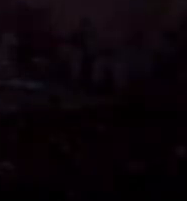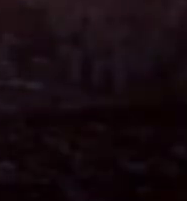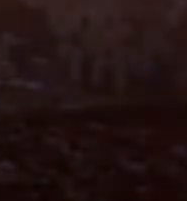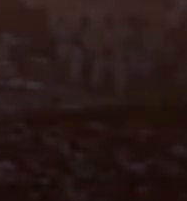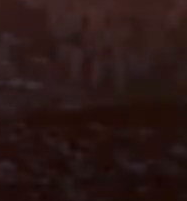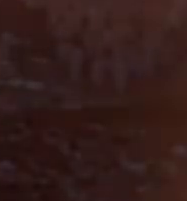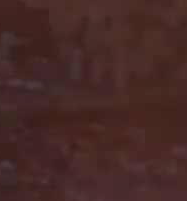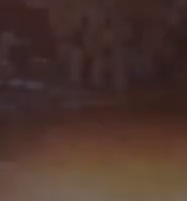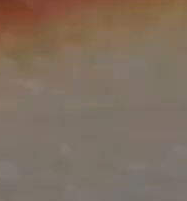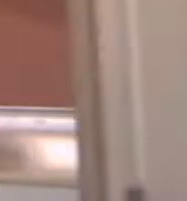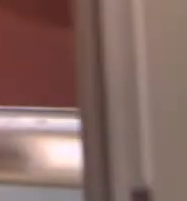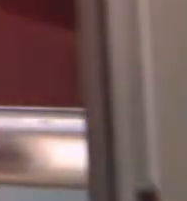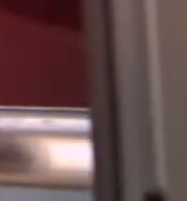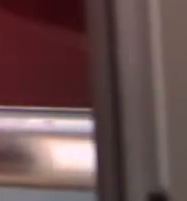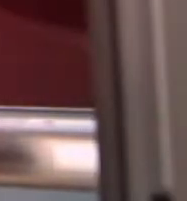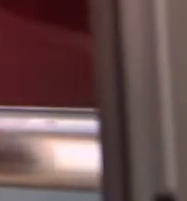herkese